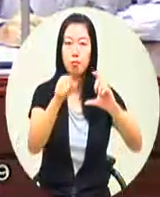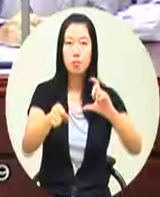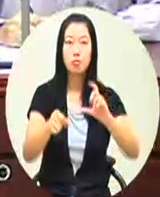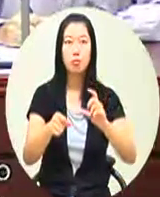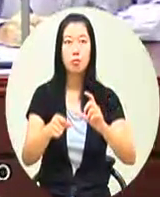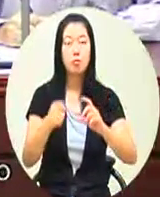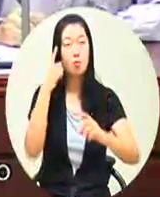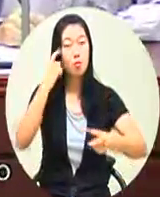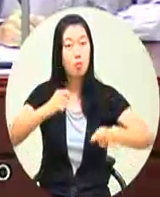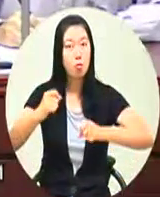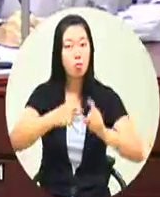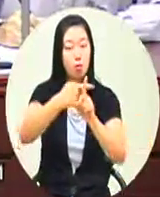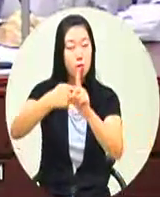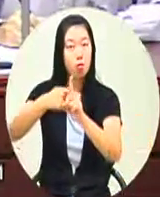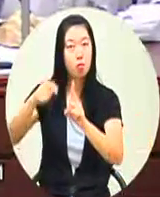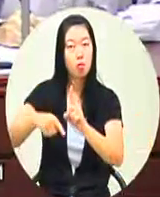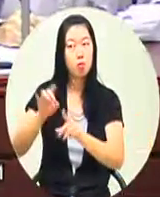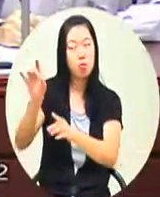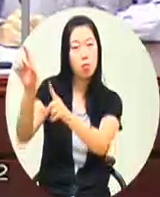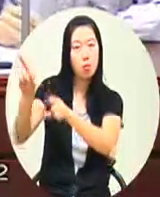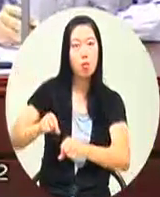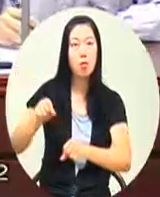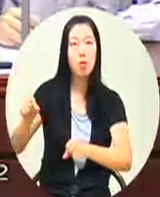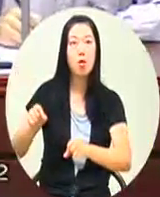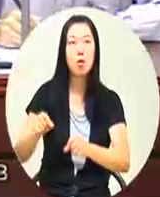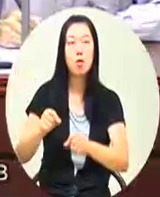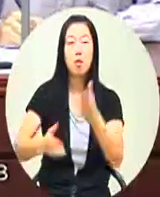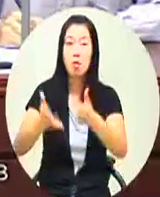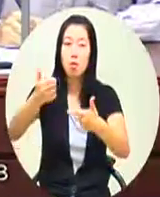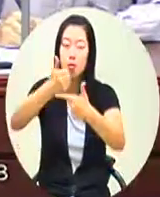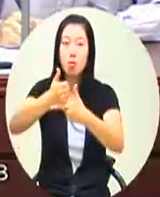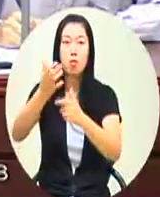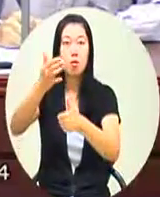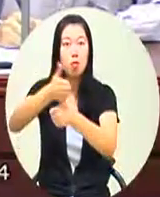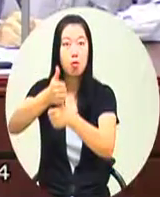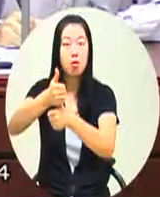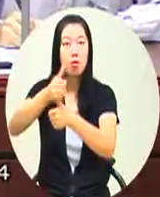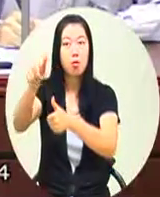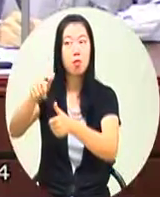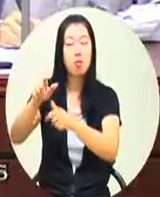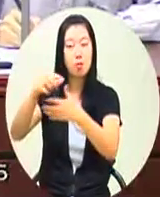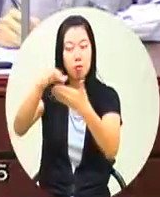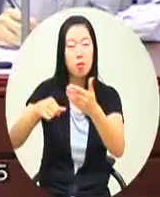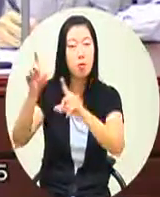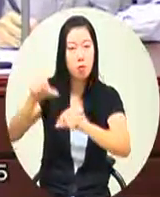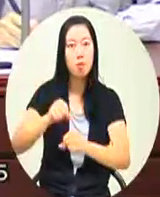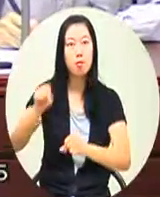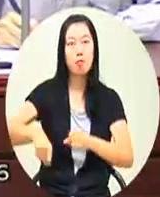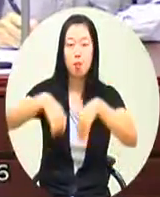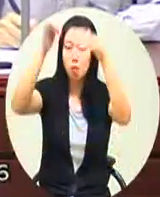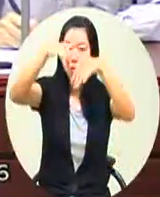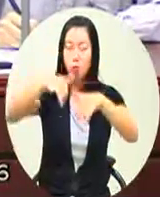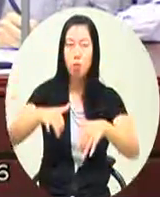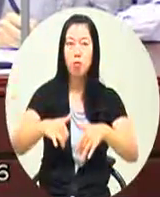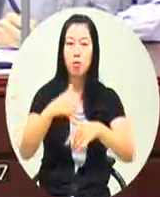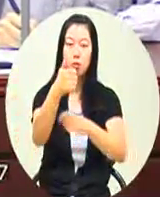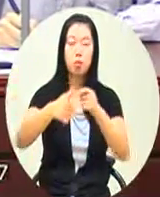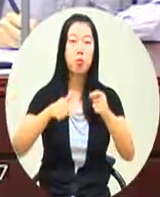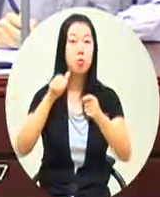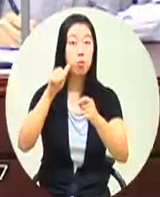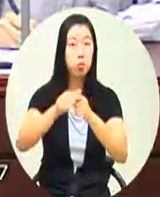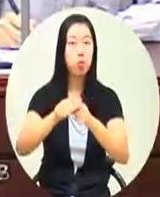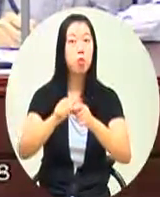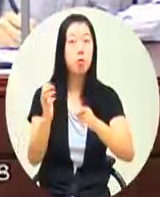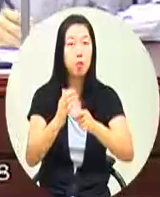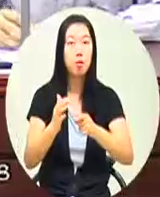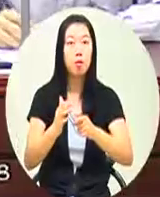是依照那个营建署的雨水下水道的设计标准，那大概是它的一个降雨频率是五年，好、哦，这个部分